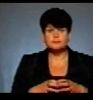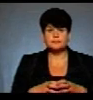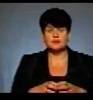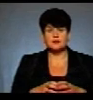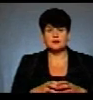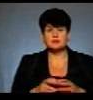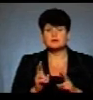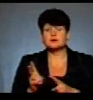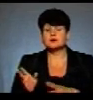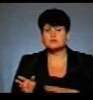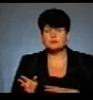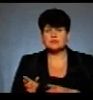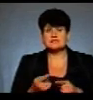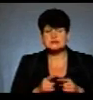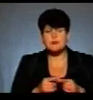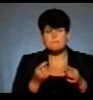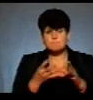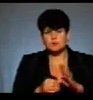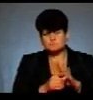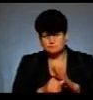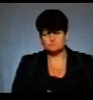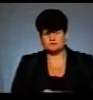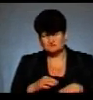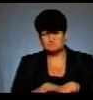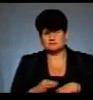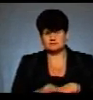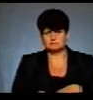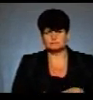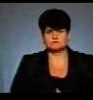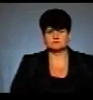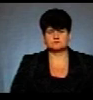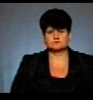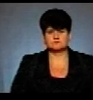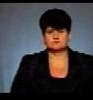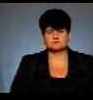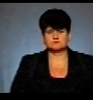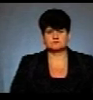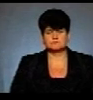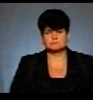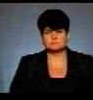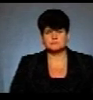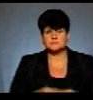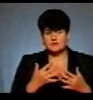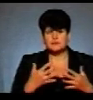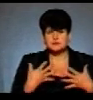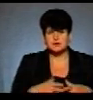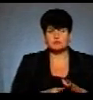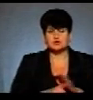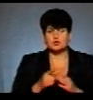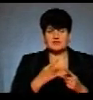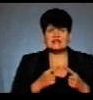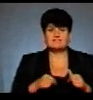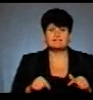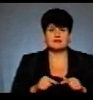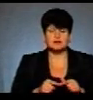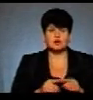І це просто агресія заради агресії, фактично. От ви вже почали про види булінгу. Розкажіть